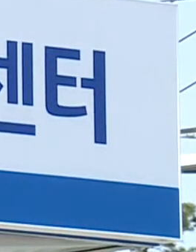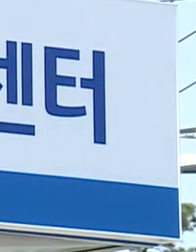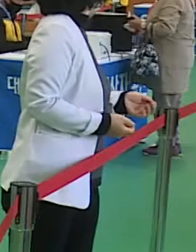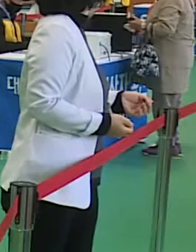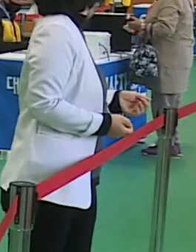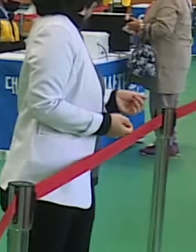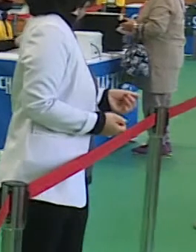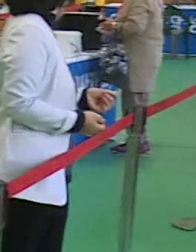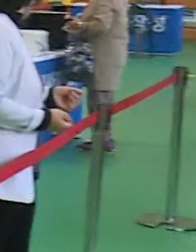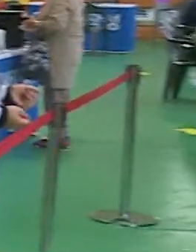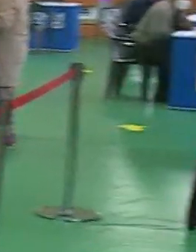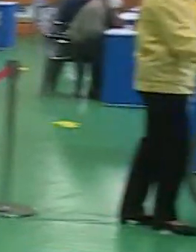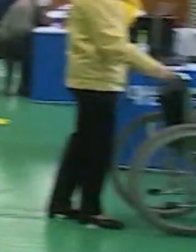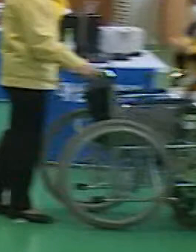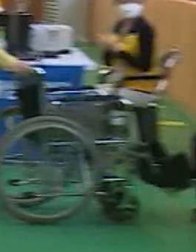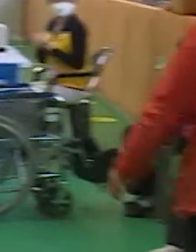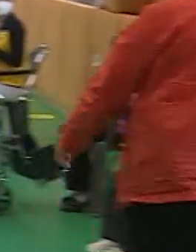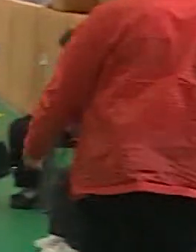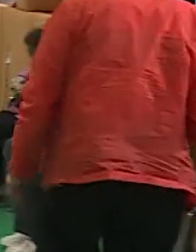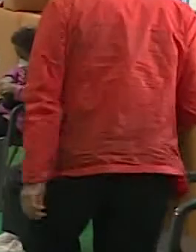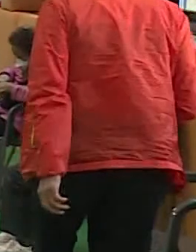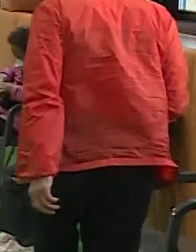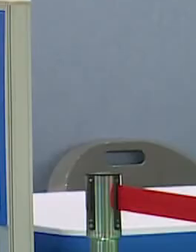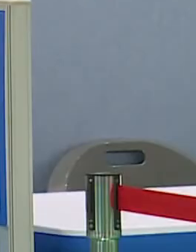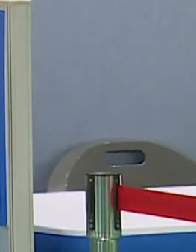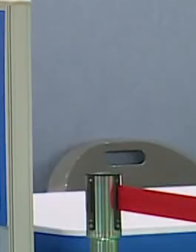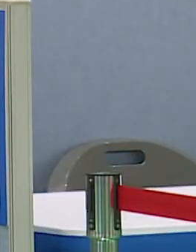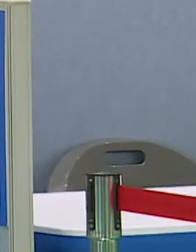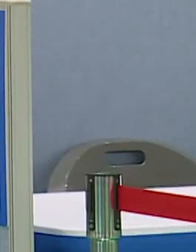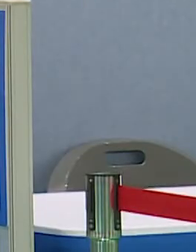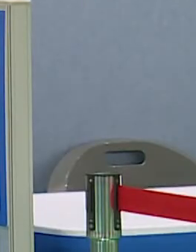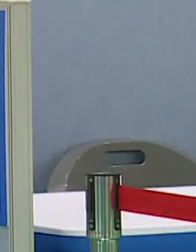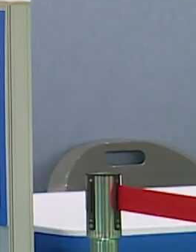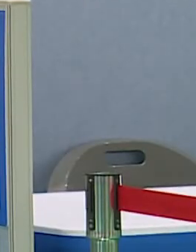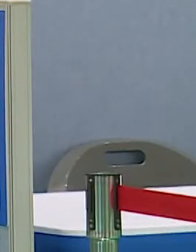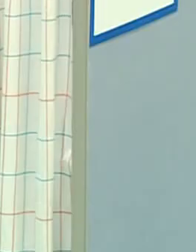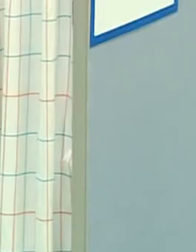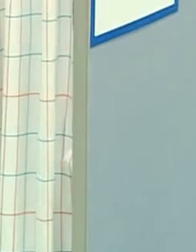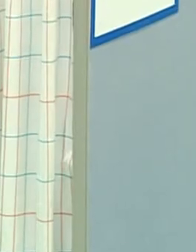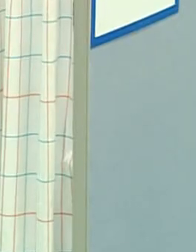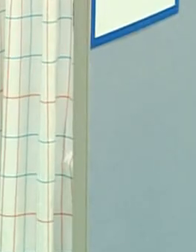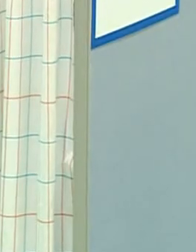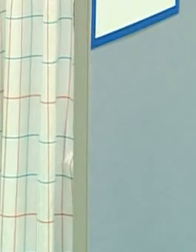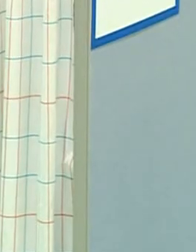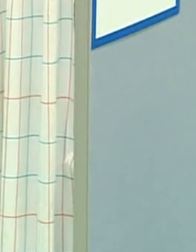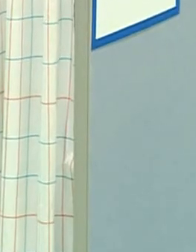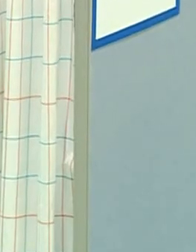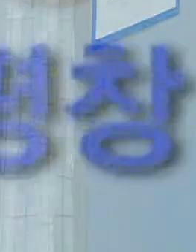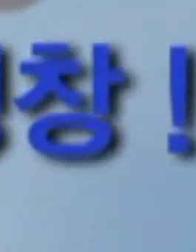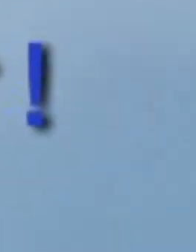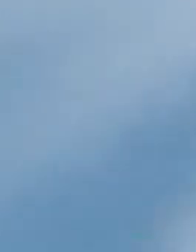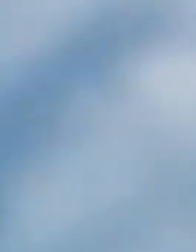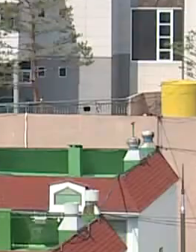우리 군은 코로나19 백신 접종이 순조롭게 진행되며 집단 면역 형성에 속도를 내고 있다고 밝혔습니다.